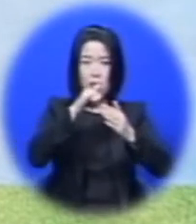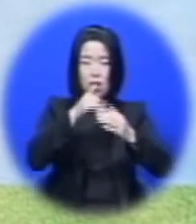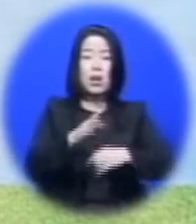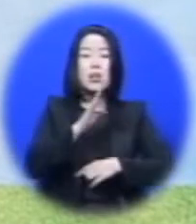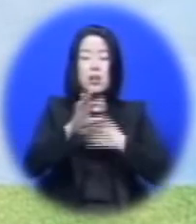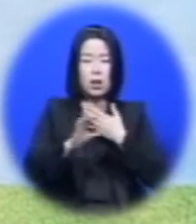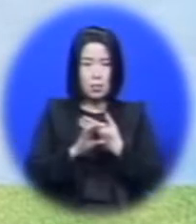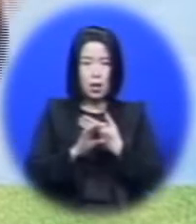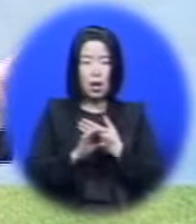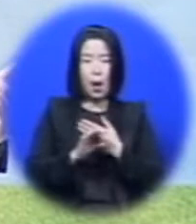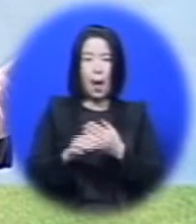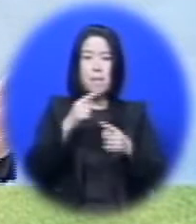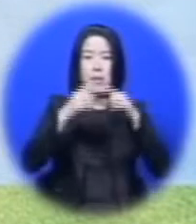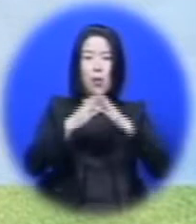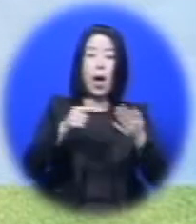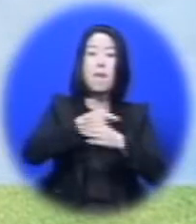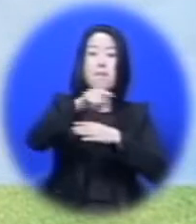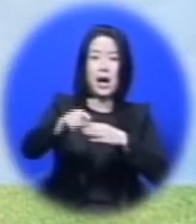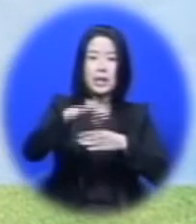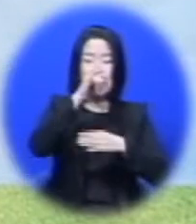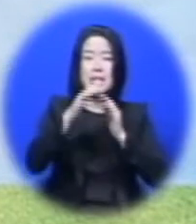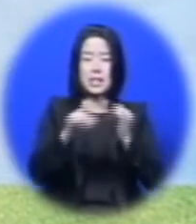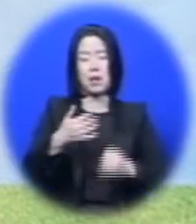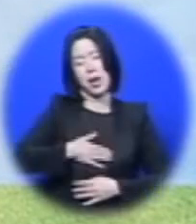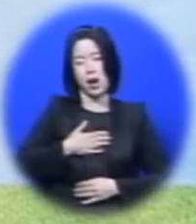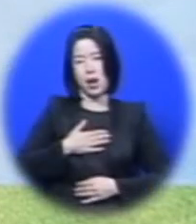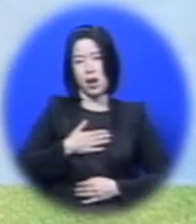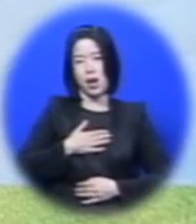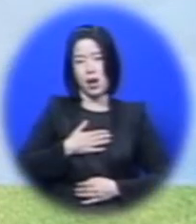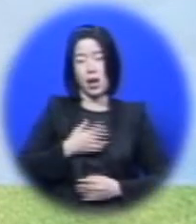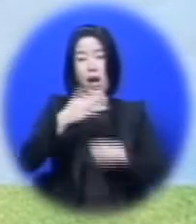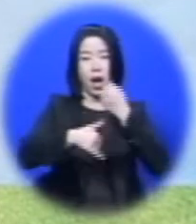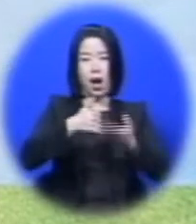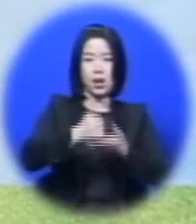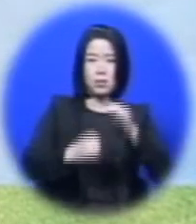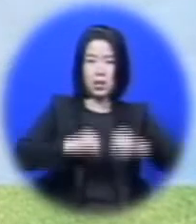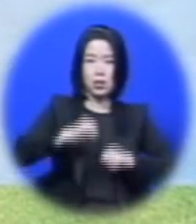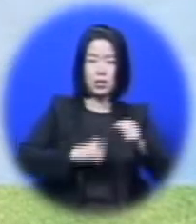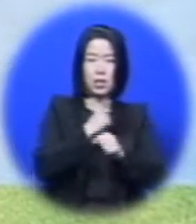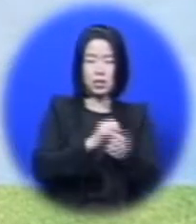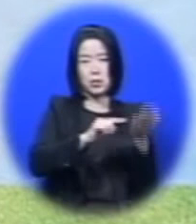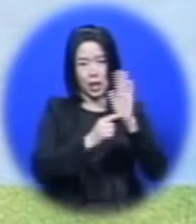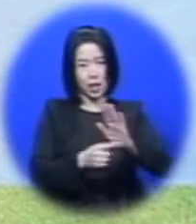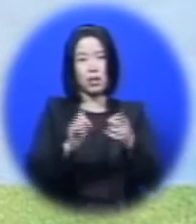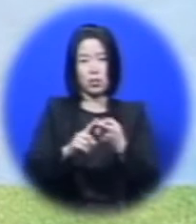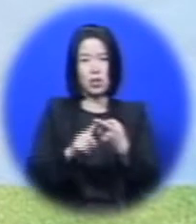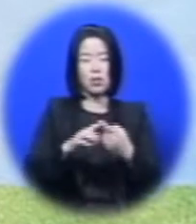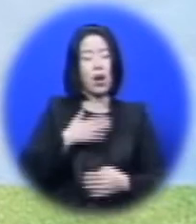그러면 교회 바깥에 있는 사람들이 알아요. 하나님의 역사하심이 나타났다는